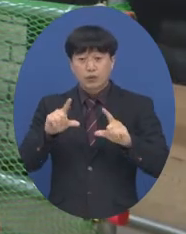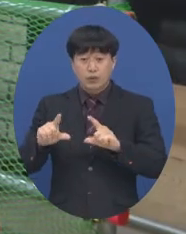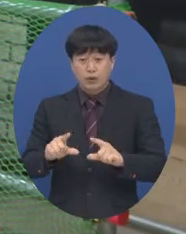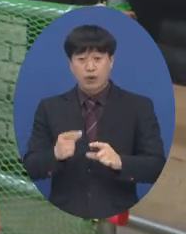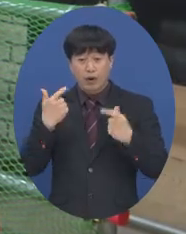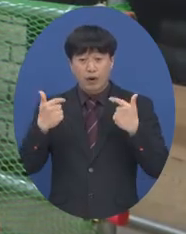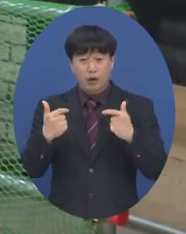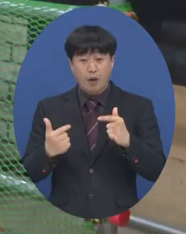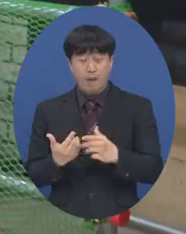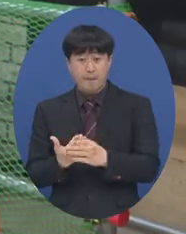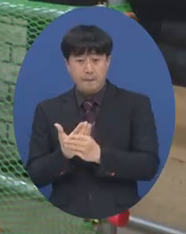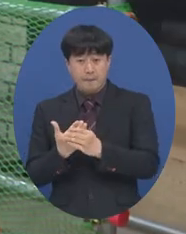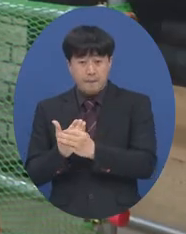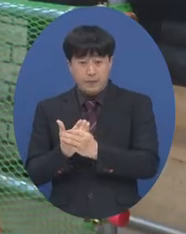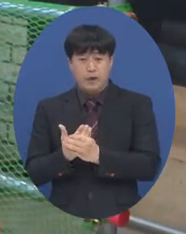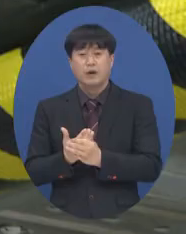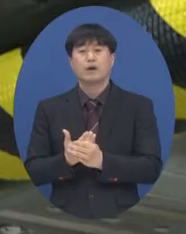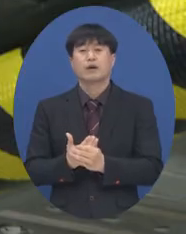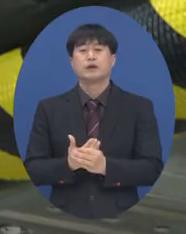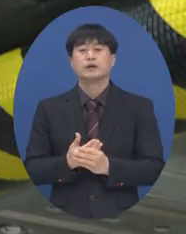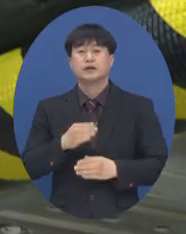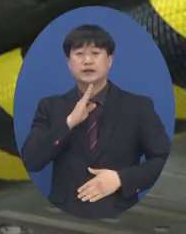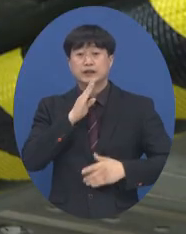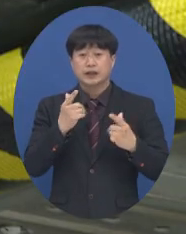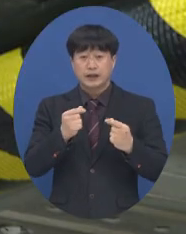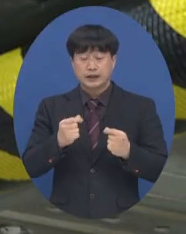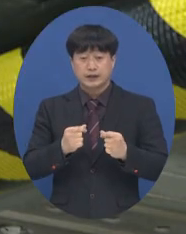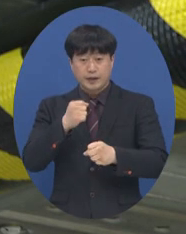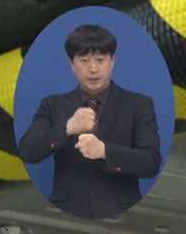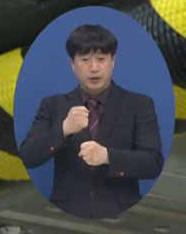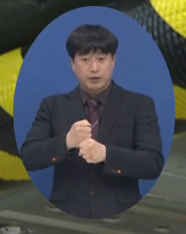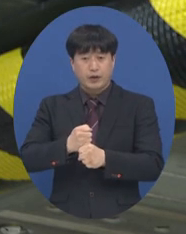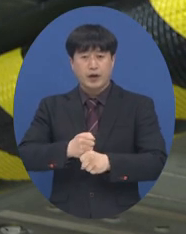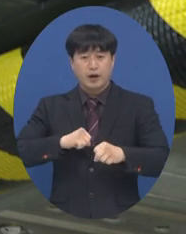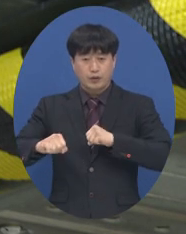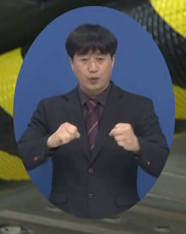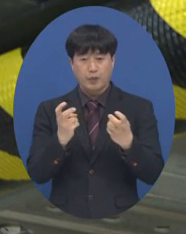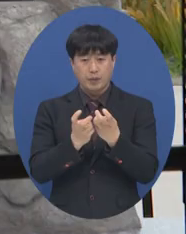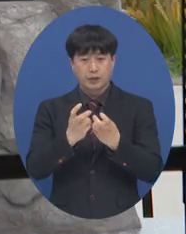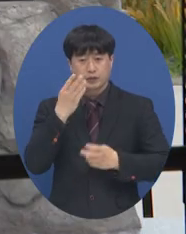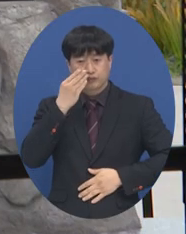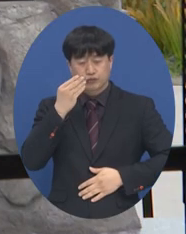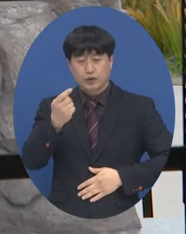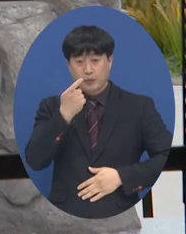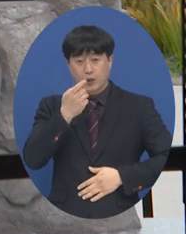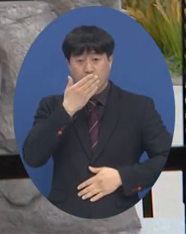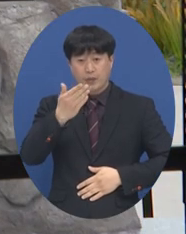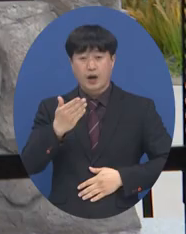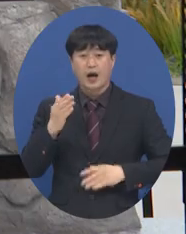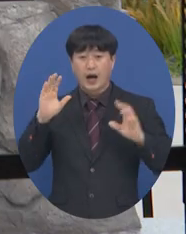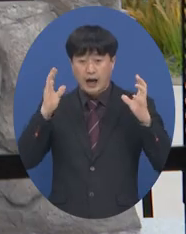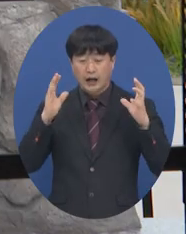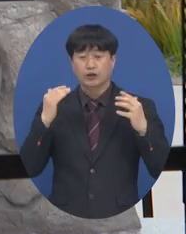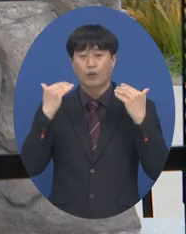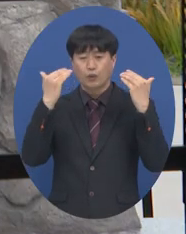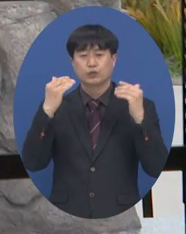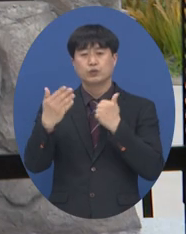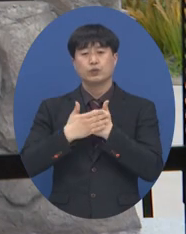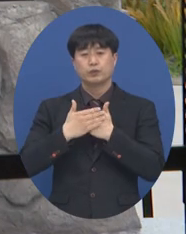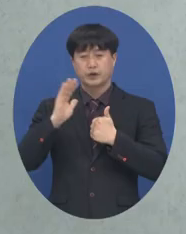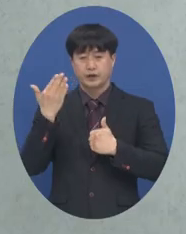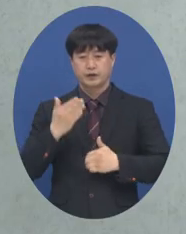벌어질 수 있는 사고 상황을 실감나게 재현하고 그에 맞는 대처 요령을 몸소 배울 수 있어 어린이는 물론 어른들에게도 도움이